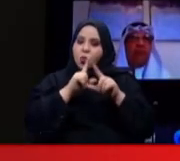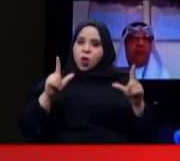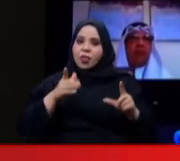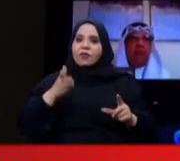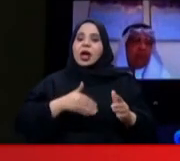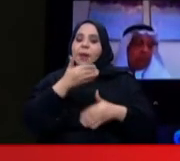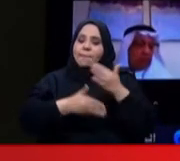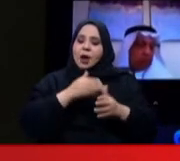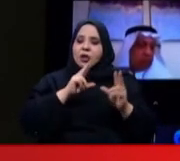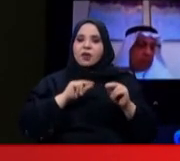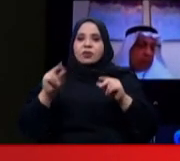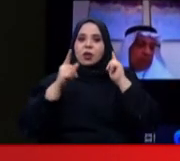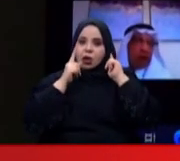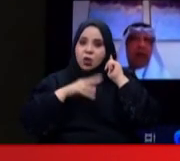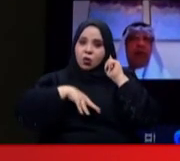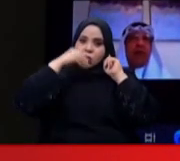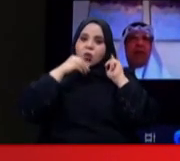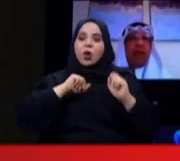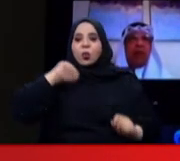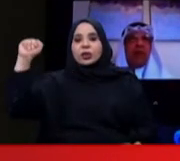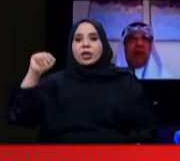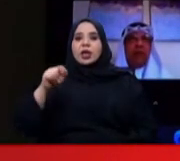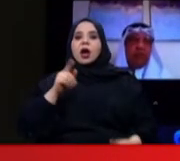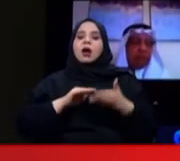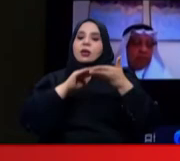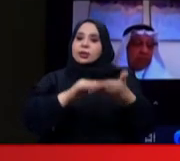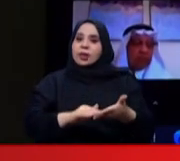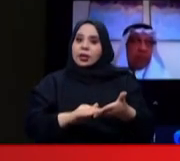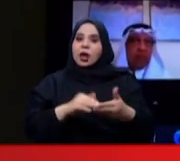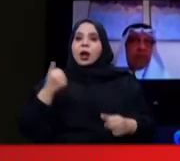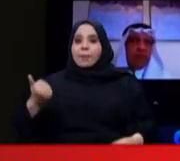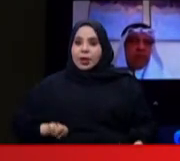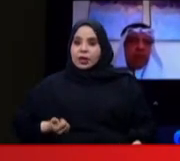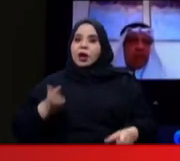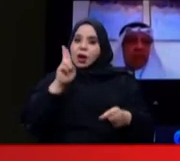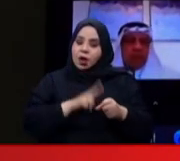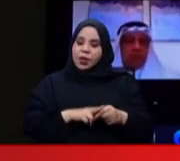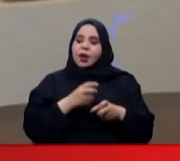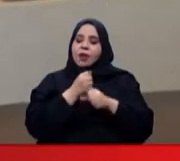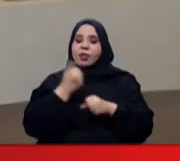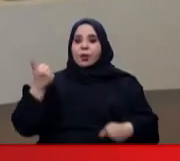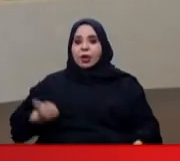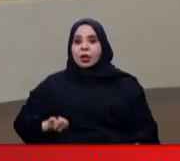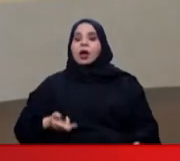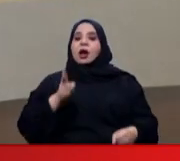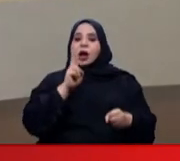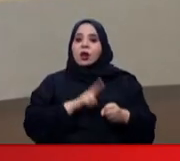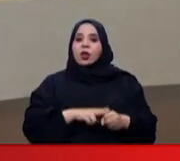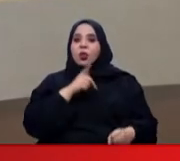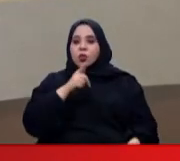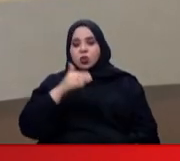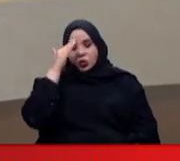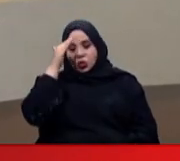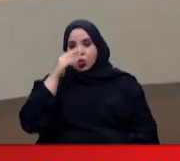تستمر بهذه الروح الوطنية من أجل خدمة البحرين والحفاظ على المكتسبات الوطنية. معربا عن